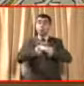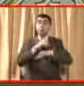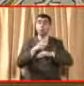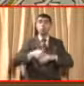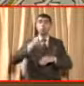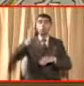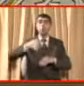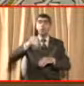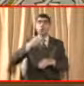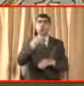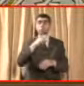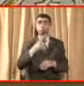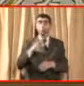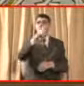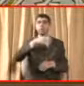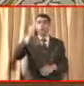الموافقون الإجماع.